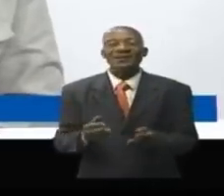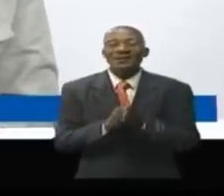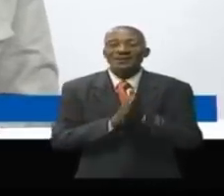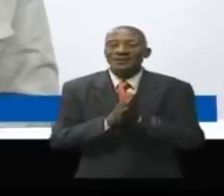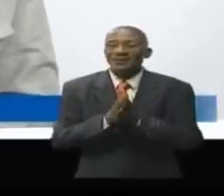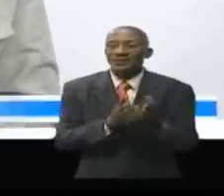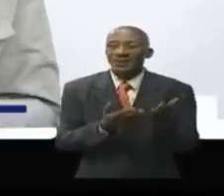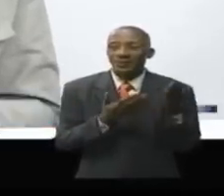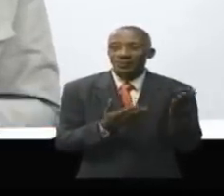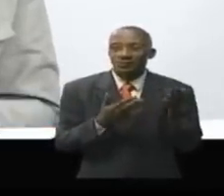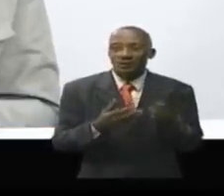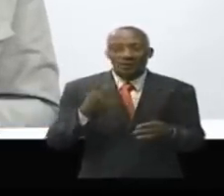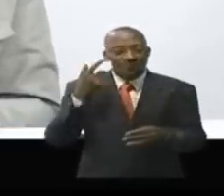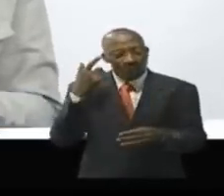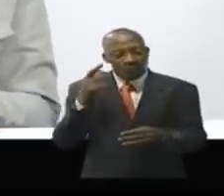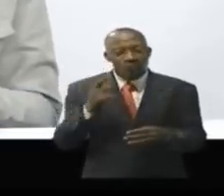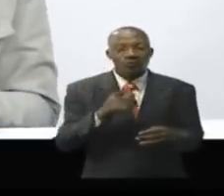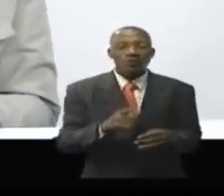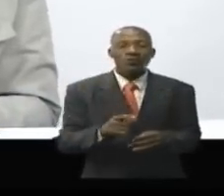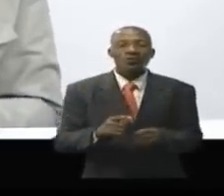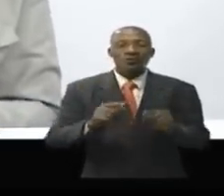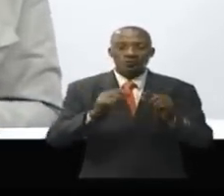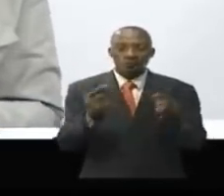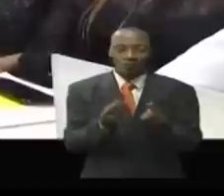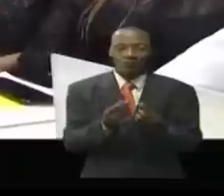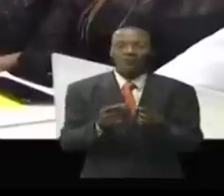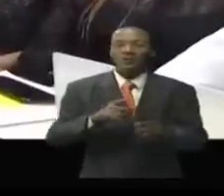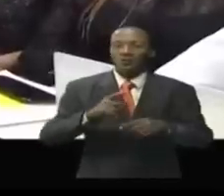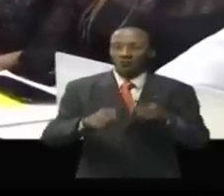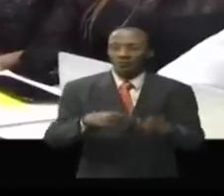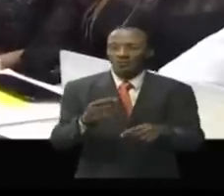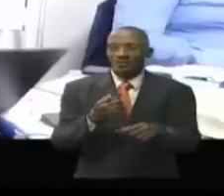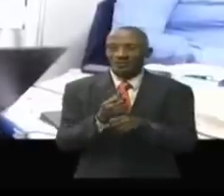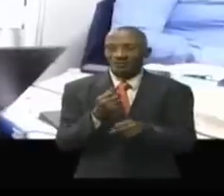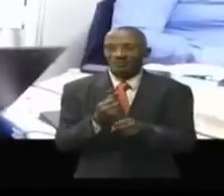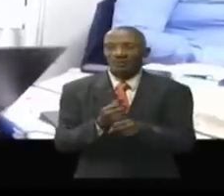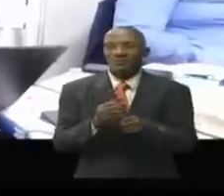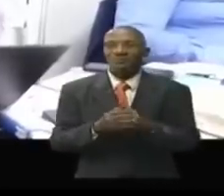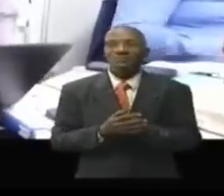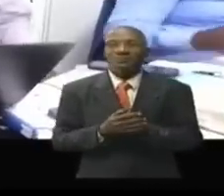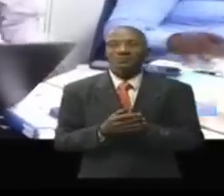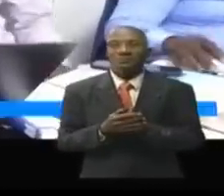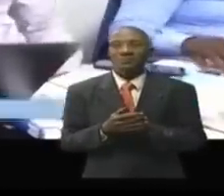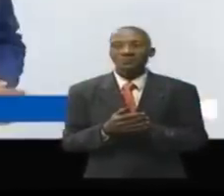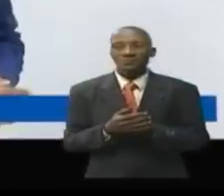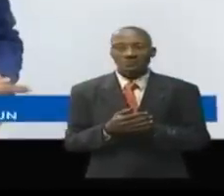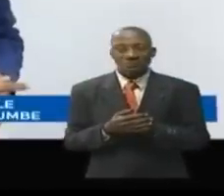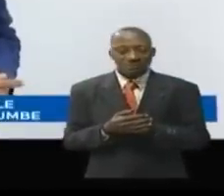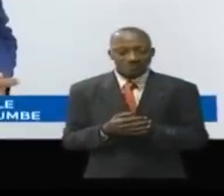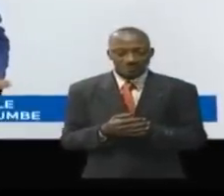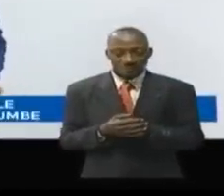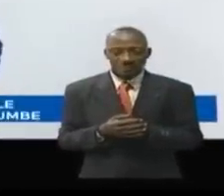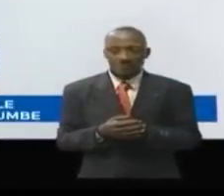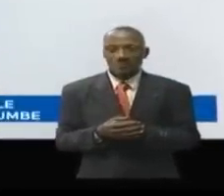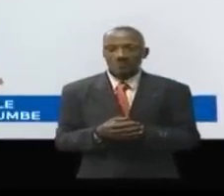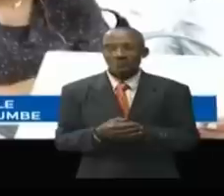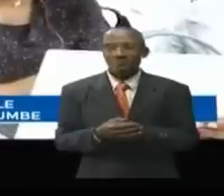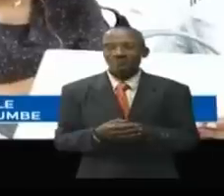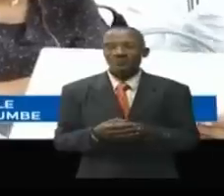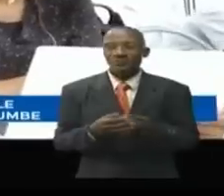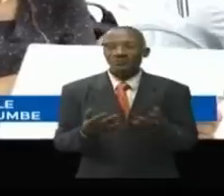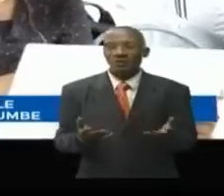la CENI, qu'il puisse dire que je suis devant un connaisseur. Signalant que ces travaux qui vont se dérouler pendant 6 jours vont permettre